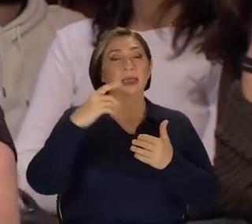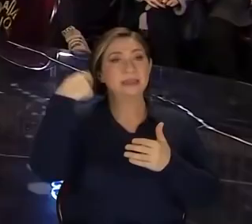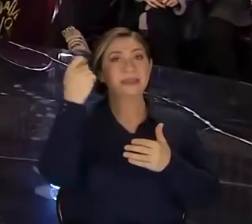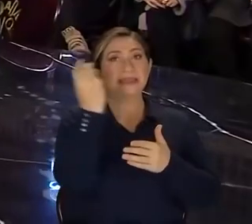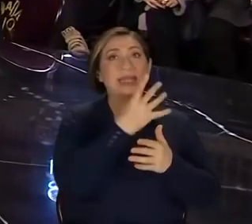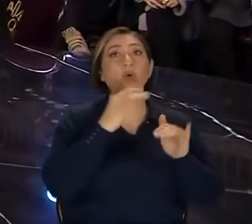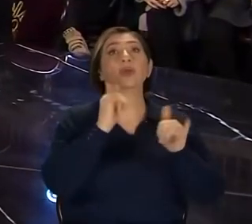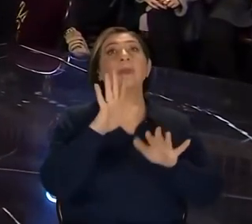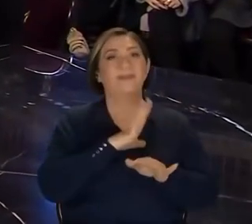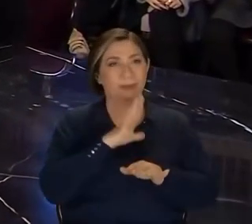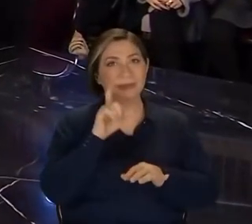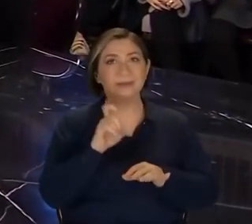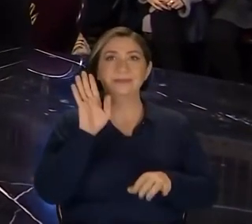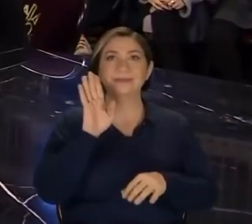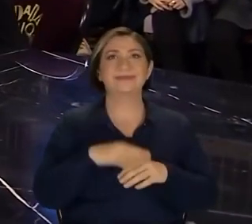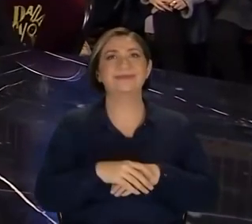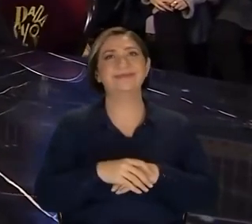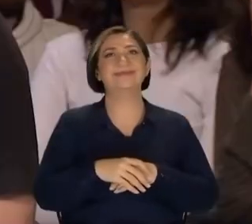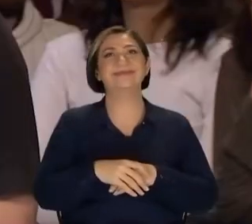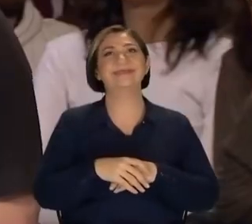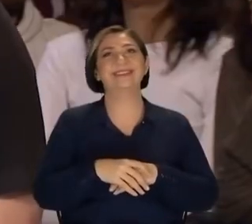dizilerde oynamayan var mı?